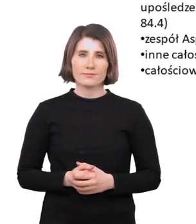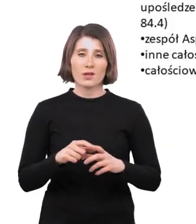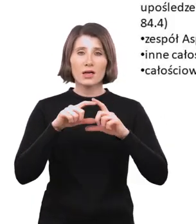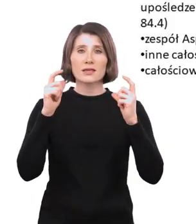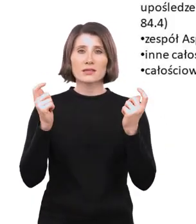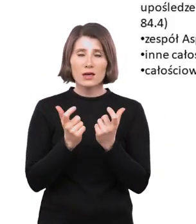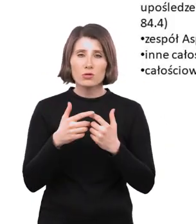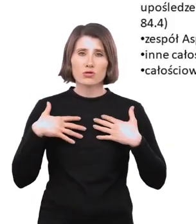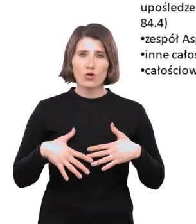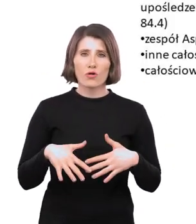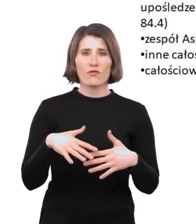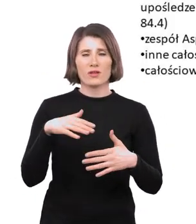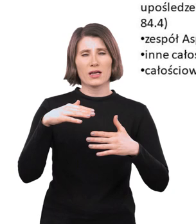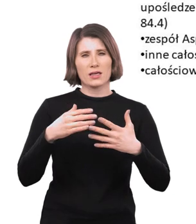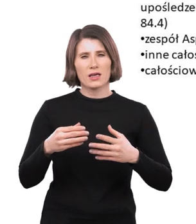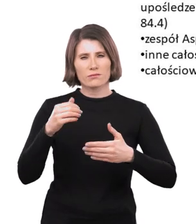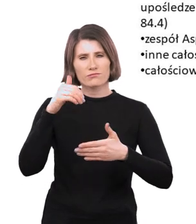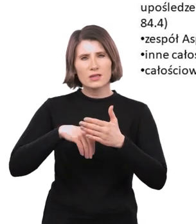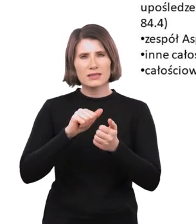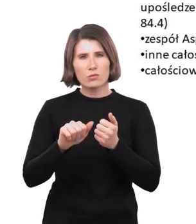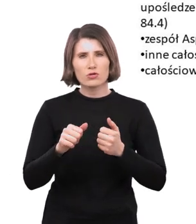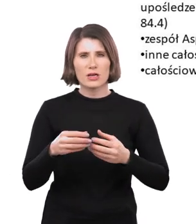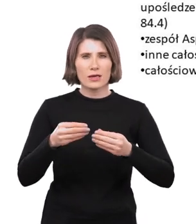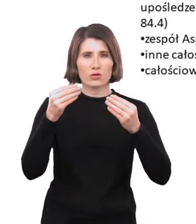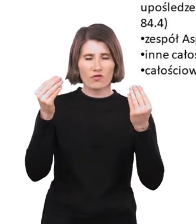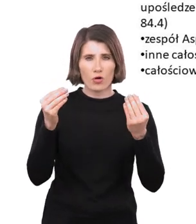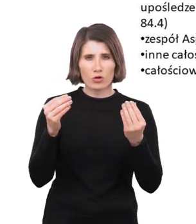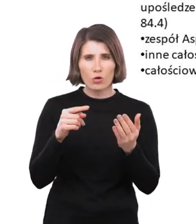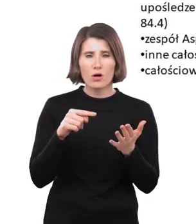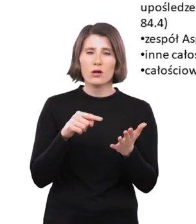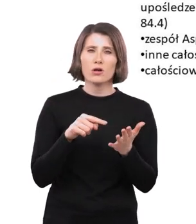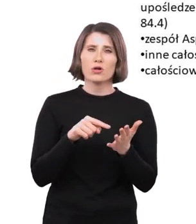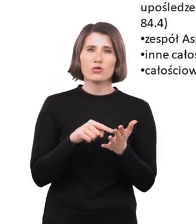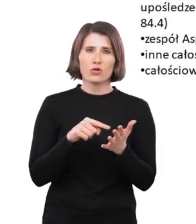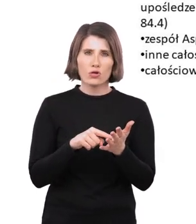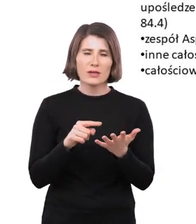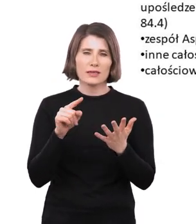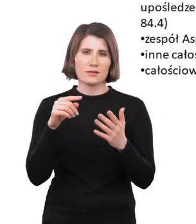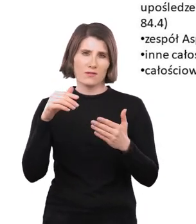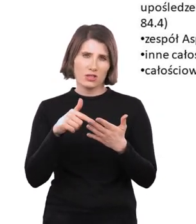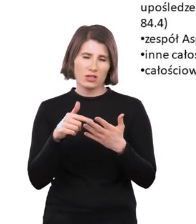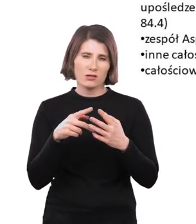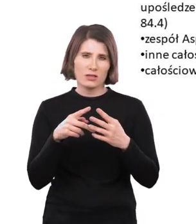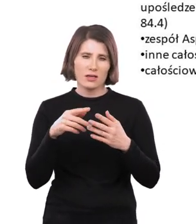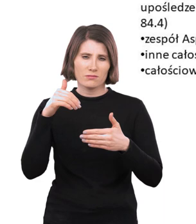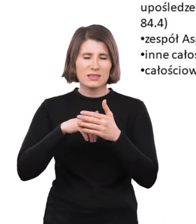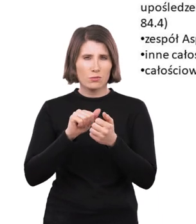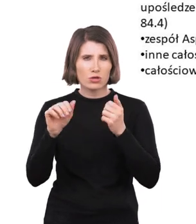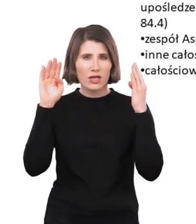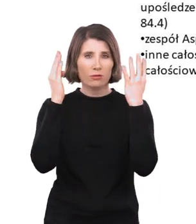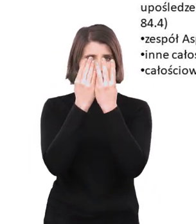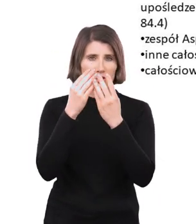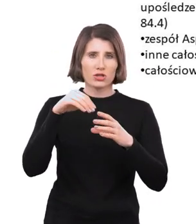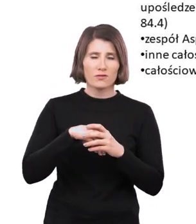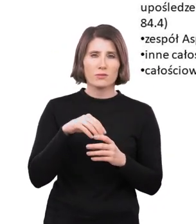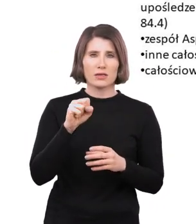rozwoju, bo tak klasyfikacja ICD-10 określa zaburzenia autystyczne, zawierają autyzm dziecięcy,